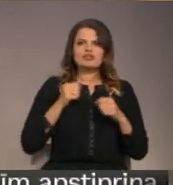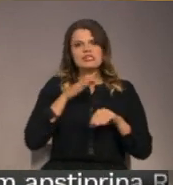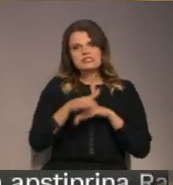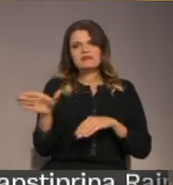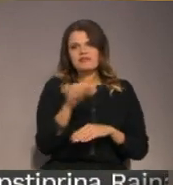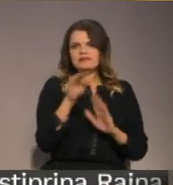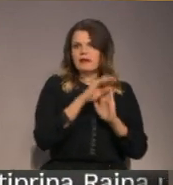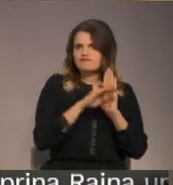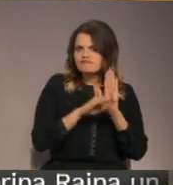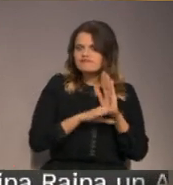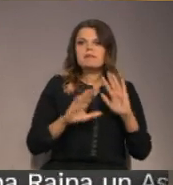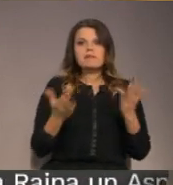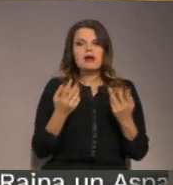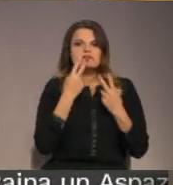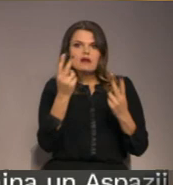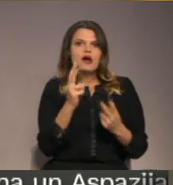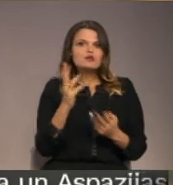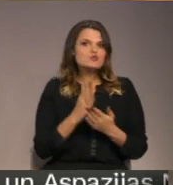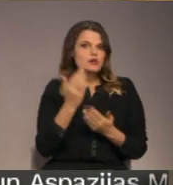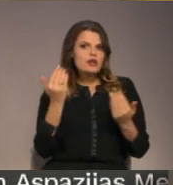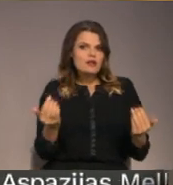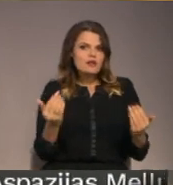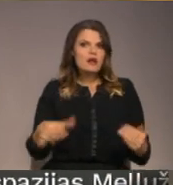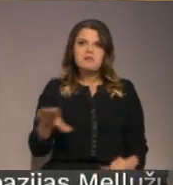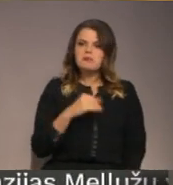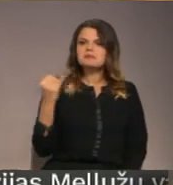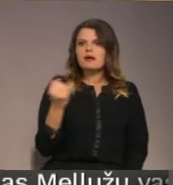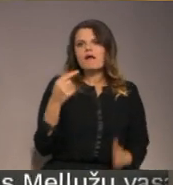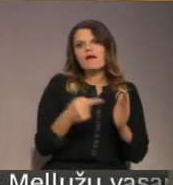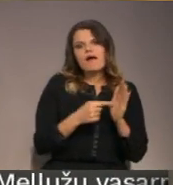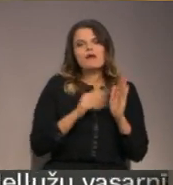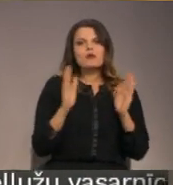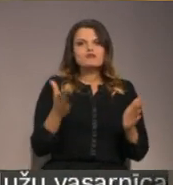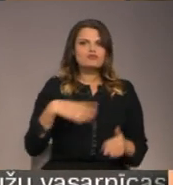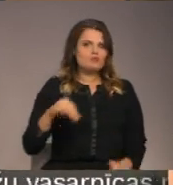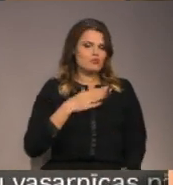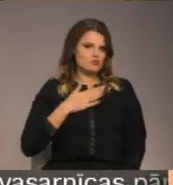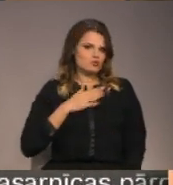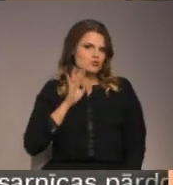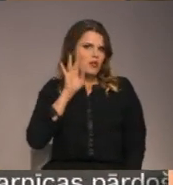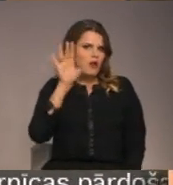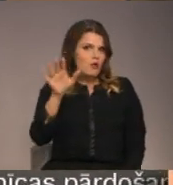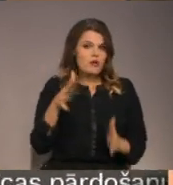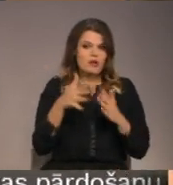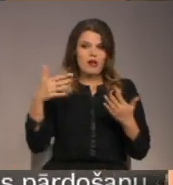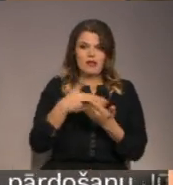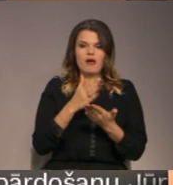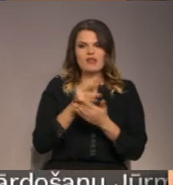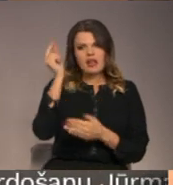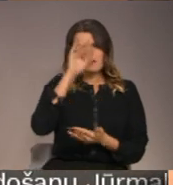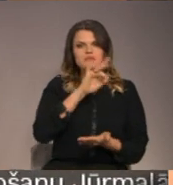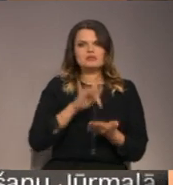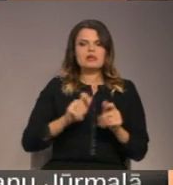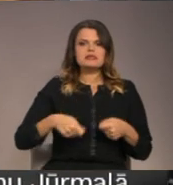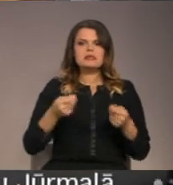visas prasības, bet skatāmies, kas notiek tagad. Mūs interesē, kāda būs mūsu nākotne. Lielākā daļa no mācību centra